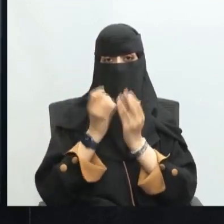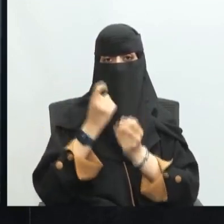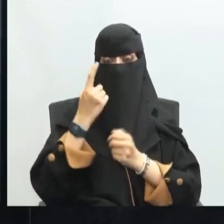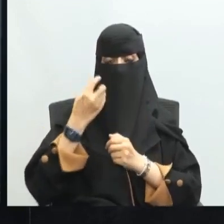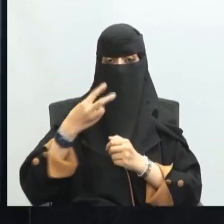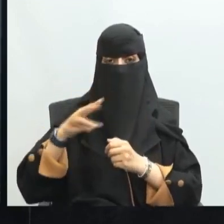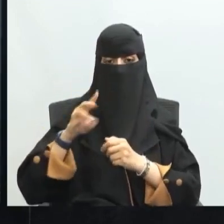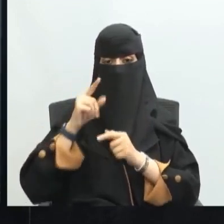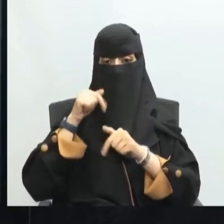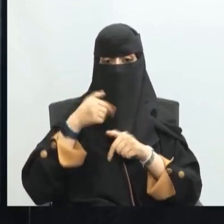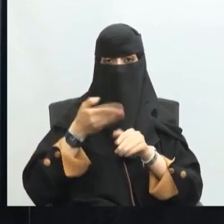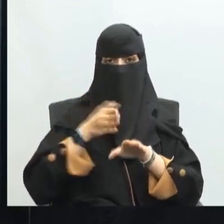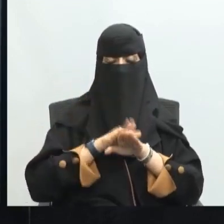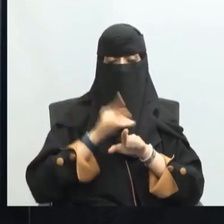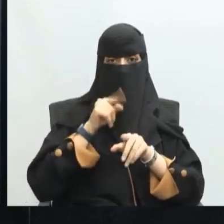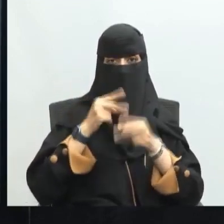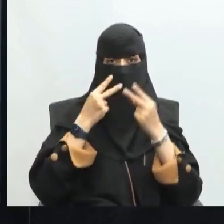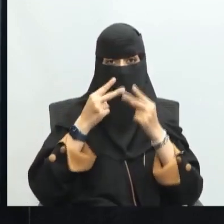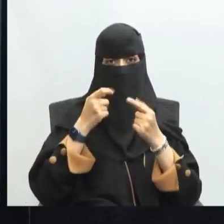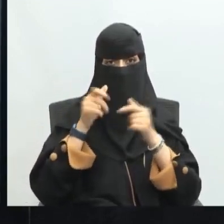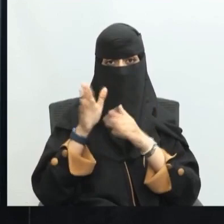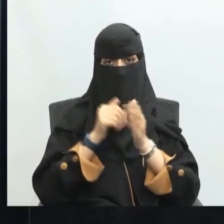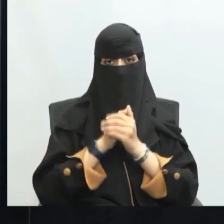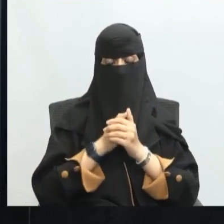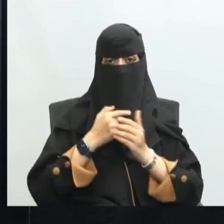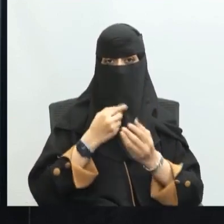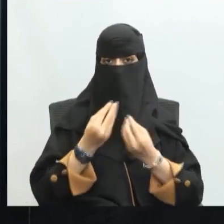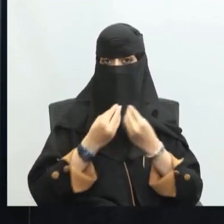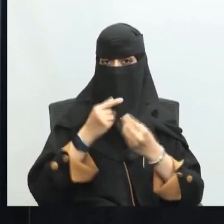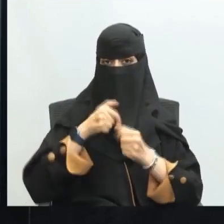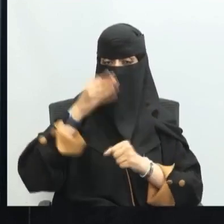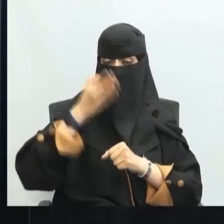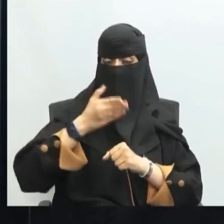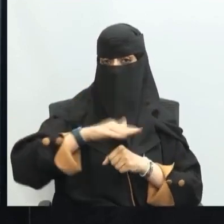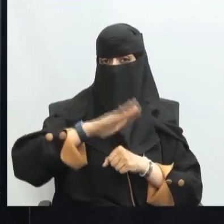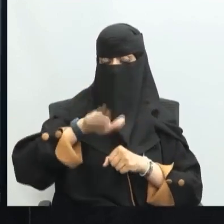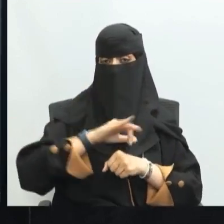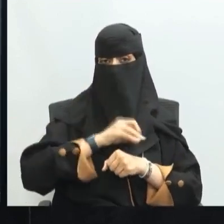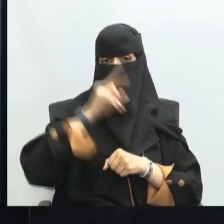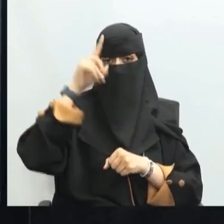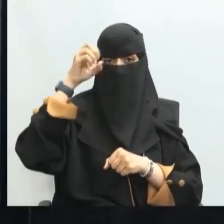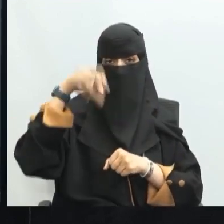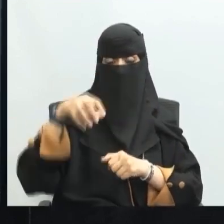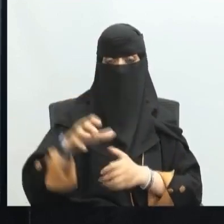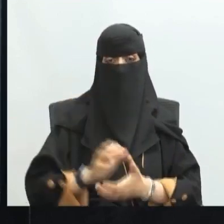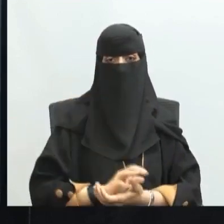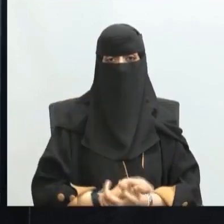اول متوسط على حسن اصغائكم وتفاعلكم والسلام عليكم ورحمه الله وبركاته